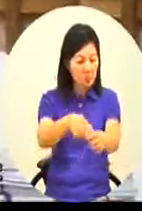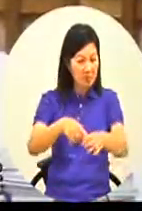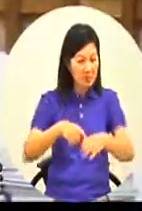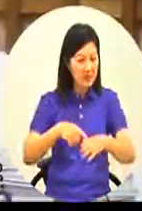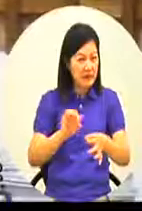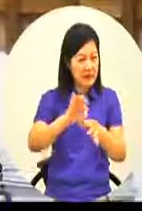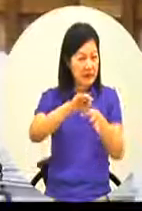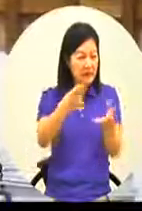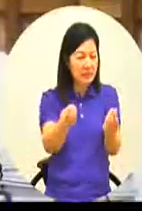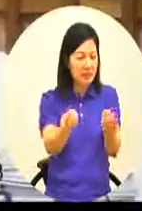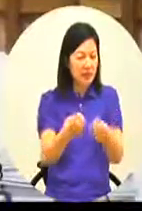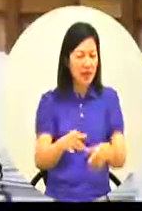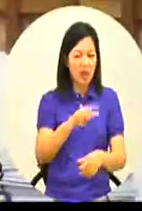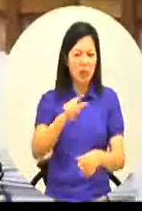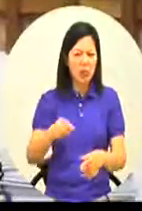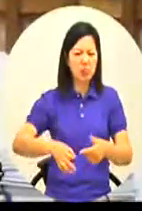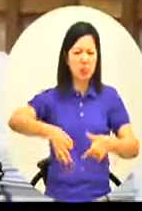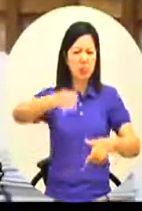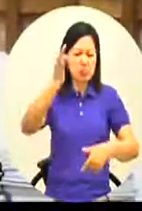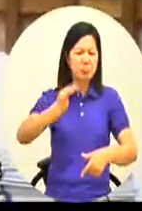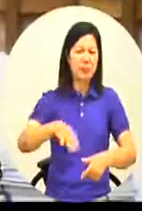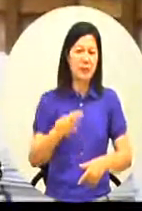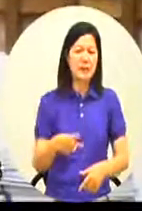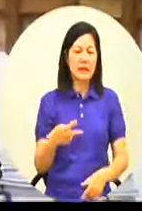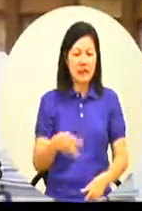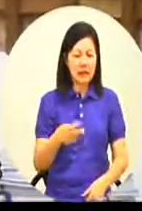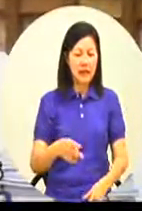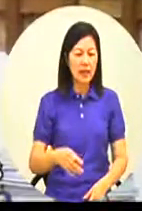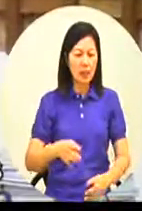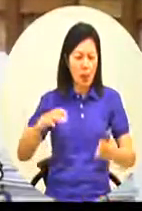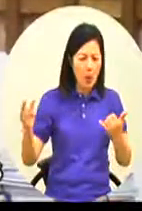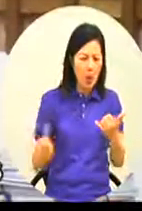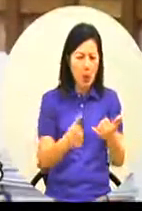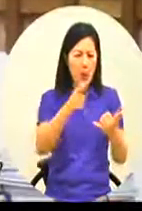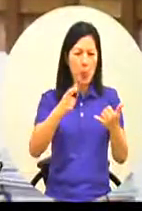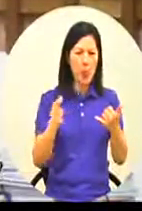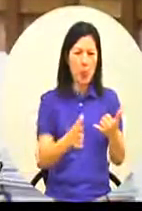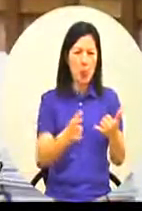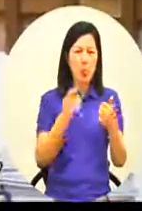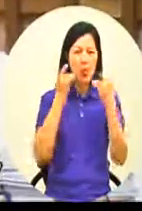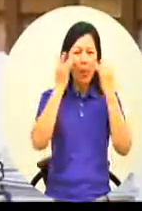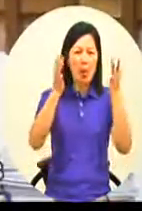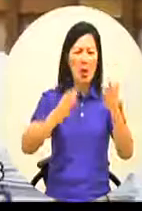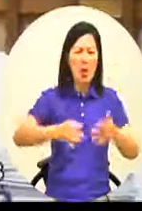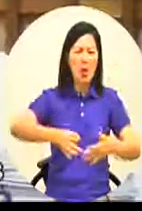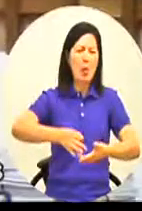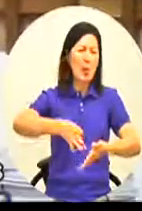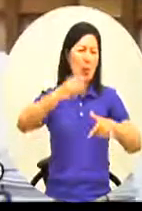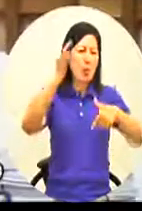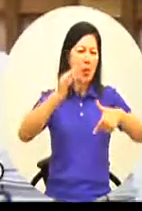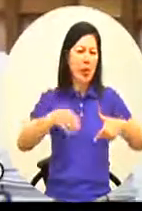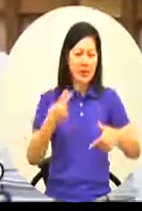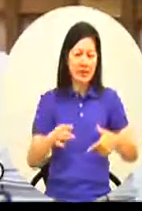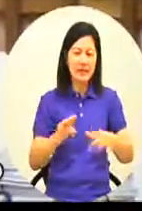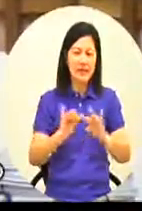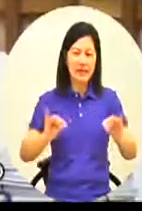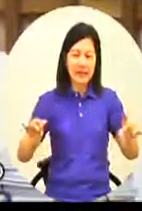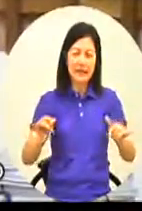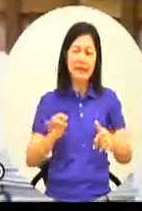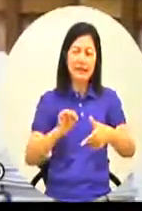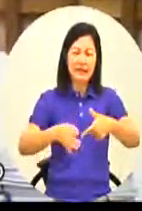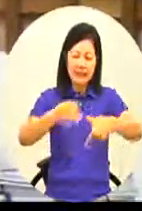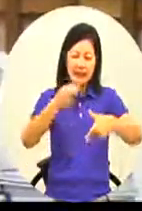资波动啊，拄着风。风太高位，山东白啊，一个百二块啊，地价刷起来，总那是拿一